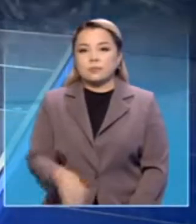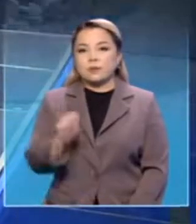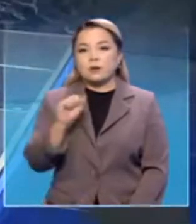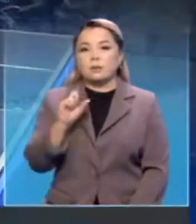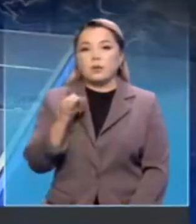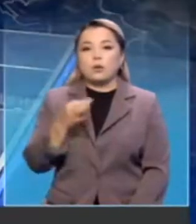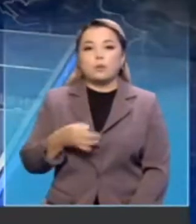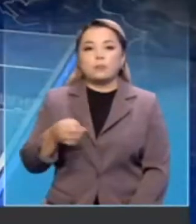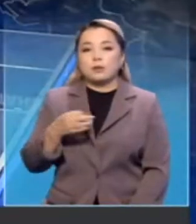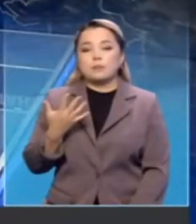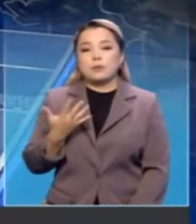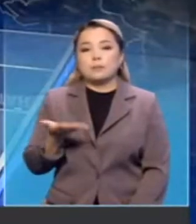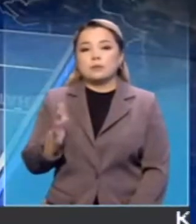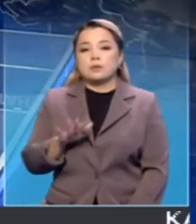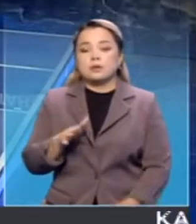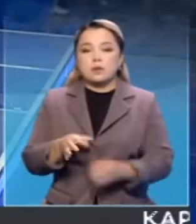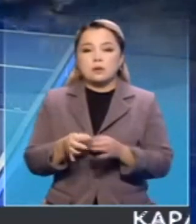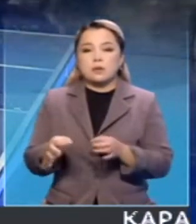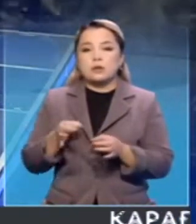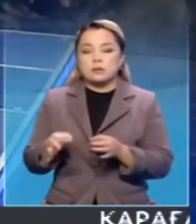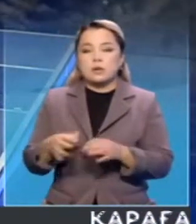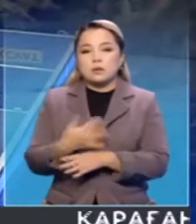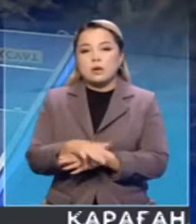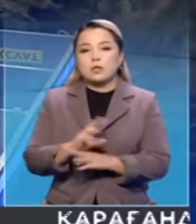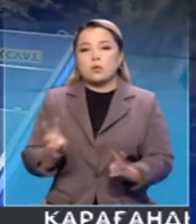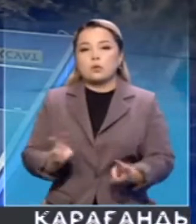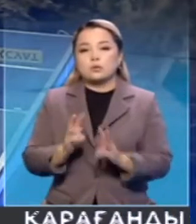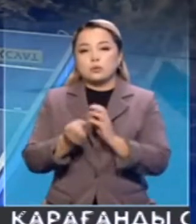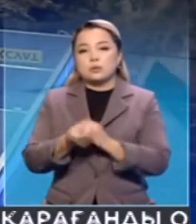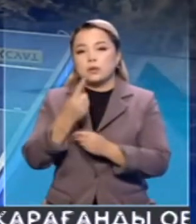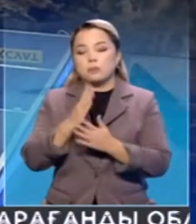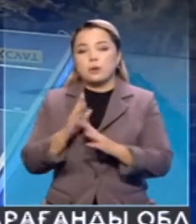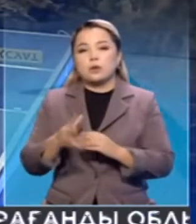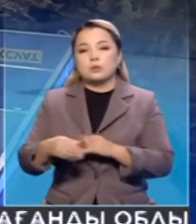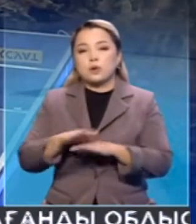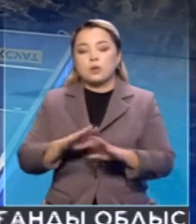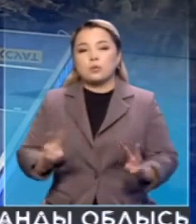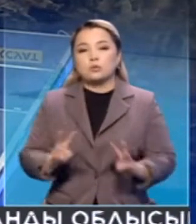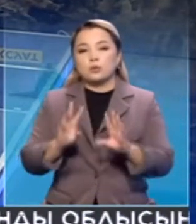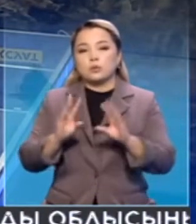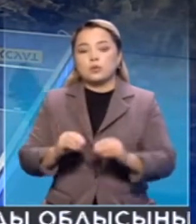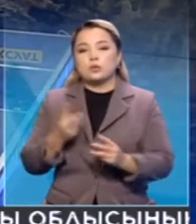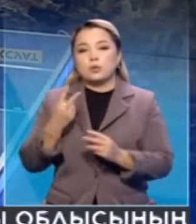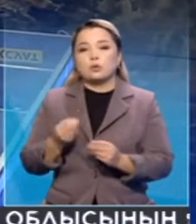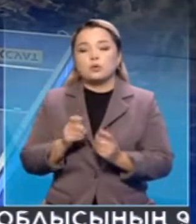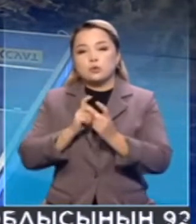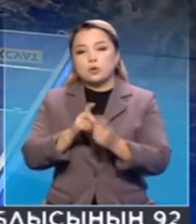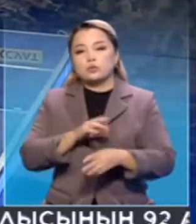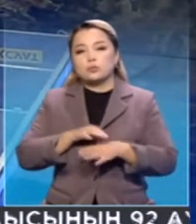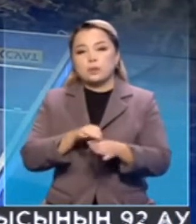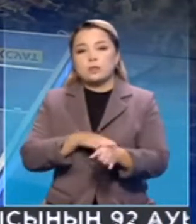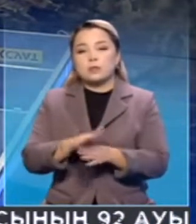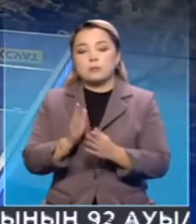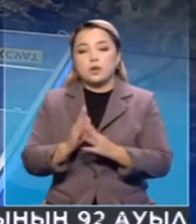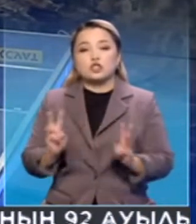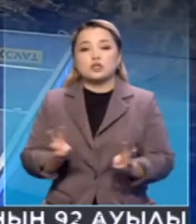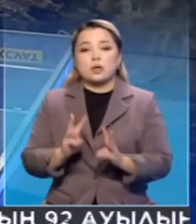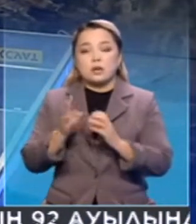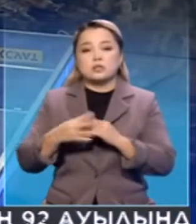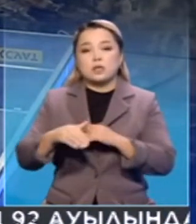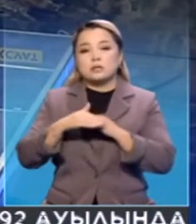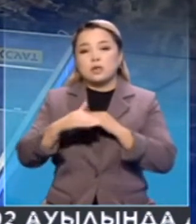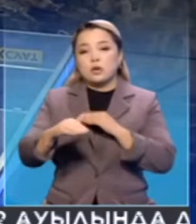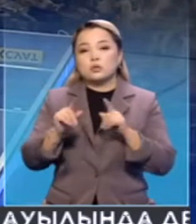Абай облысының бес бірдей ауданында дала өрті тұтанған аймақтағы өрт сөндірушілер екі күннен бері тілсіз жолмен күресіп жатыр. Жал негізінен жайылым